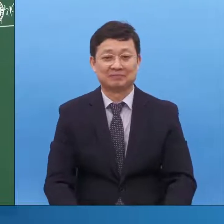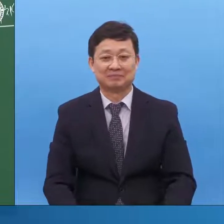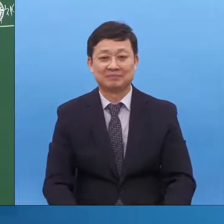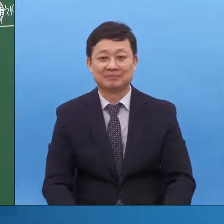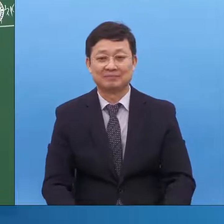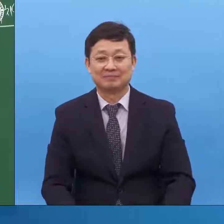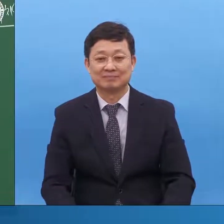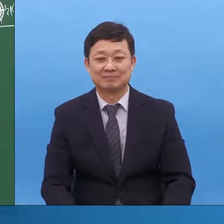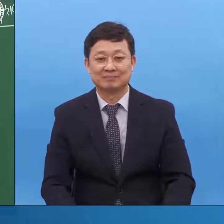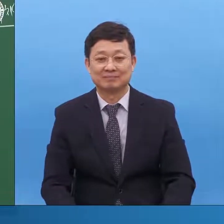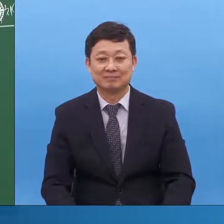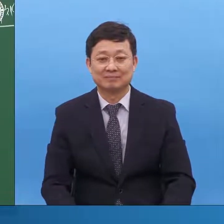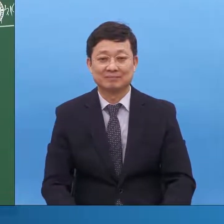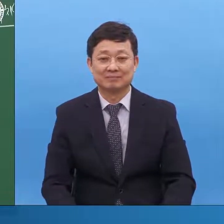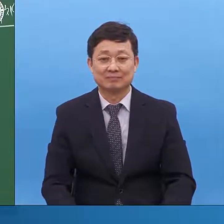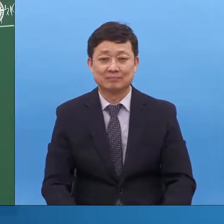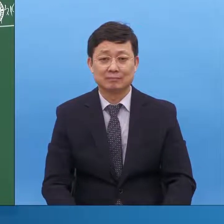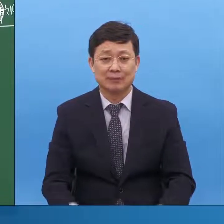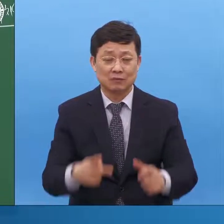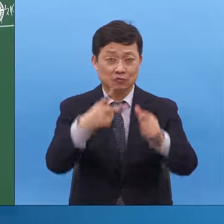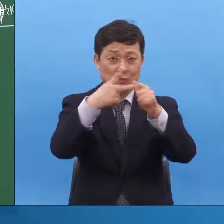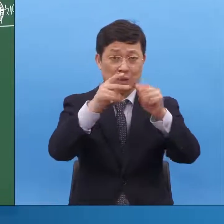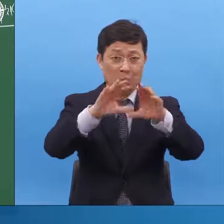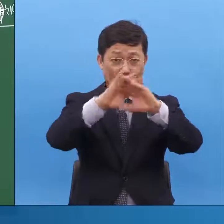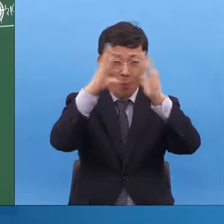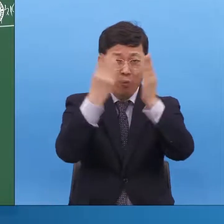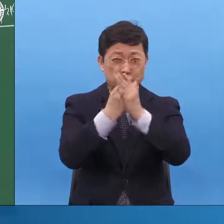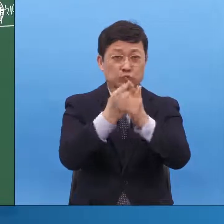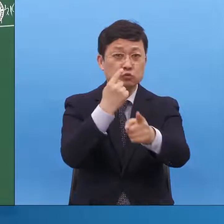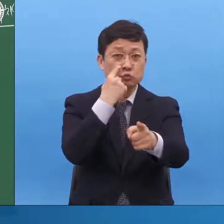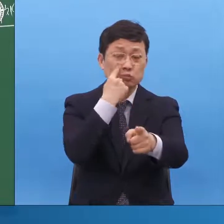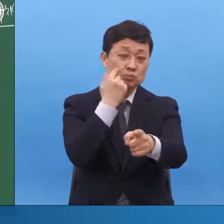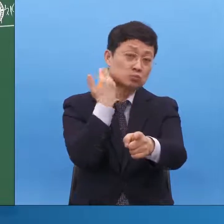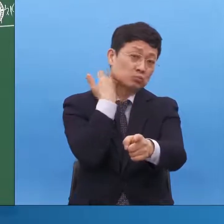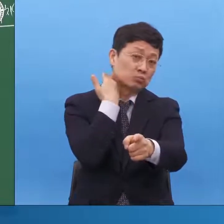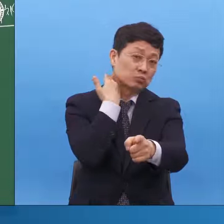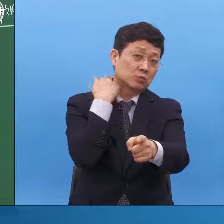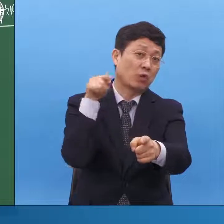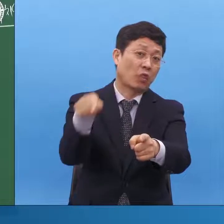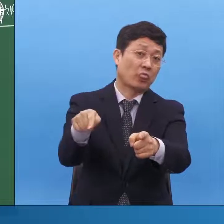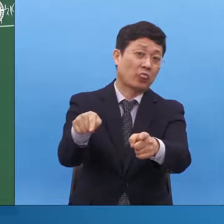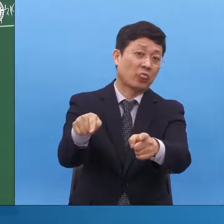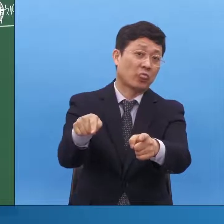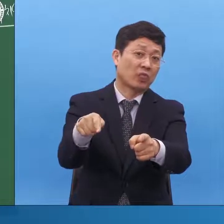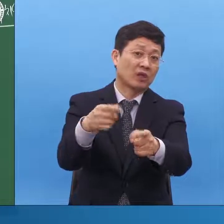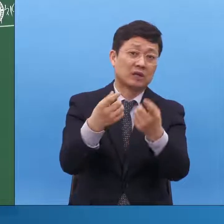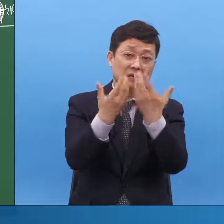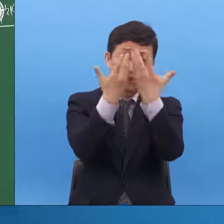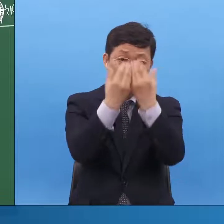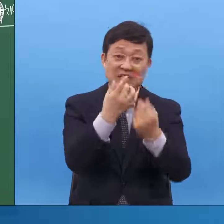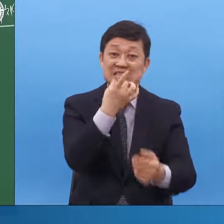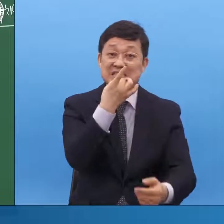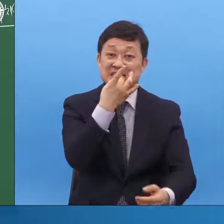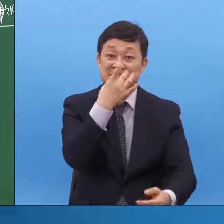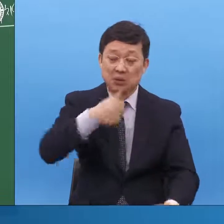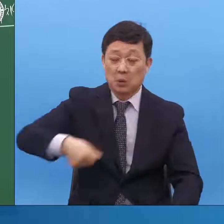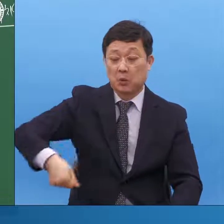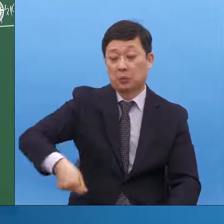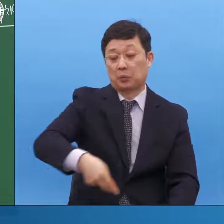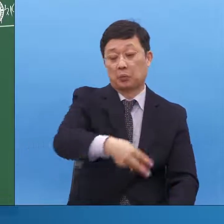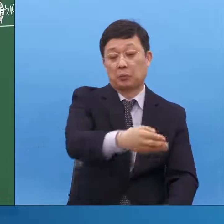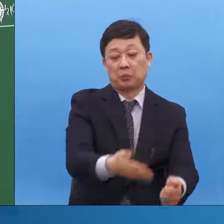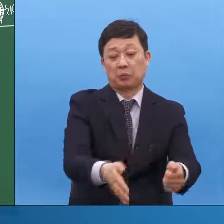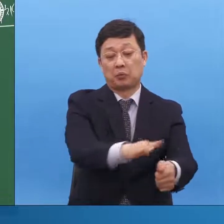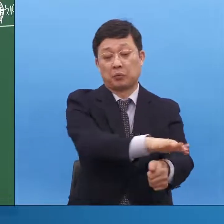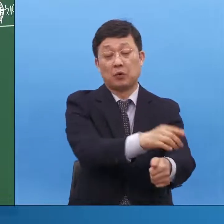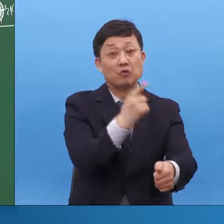example. 전부 눈에 안 보이는 거예요. It's all invisible things. 씨 뿌리는 비유. And so 씨 the 눈에 안 parable of the sower, 보이잖아요. that you